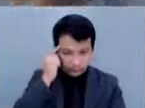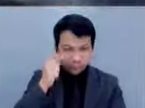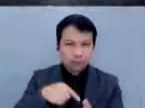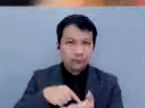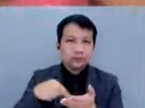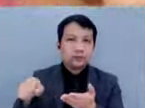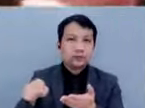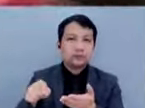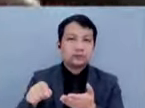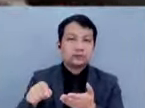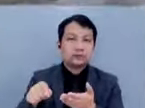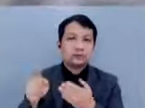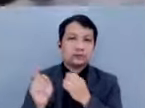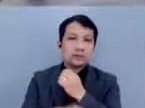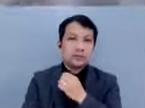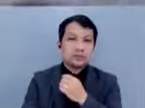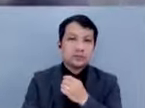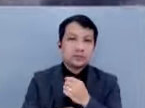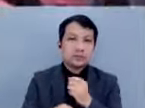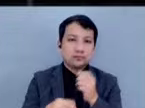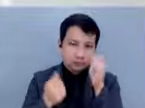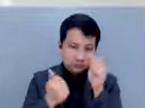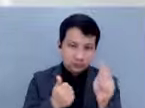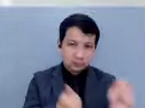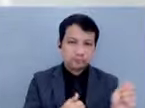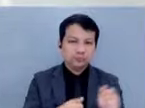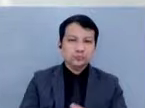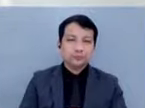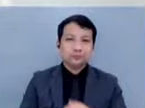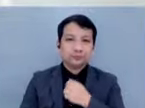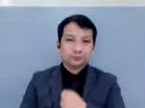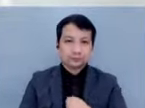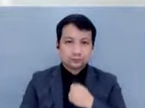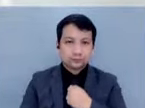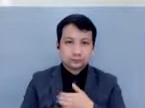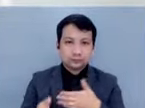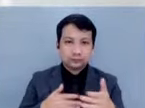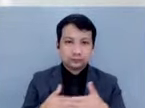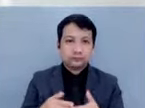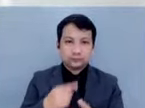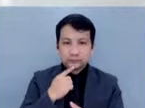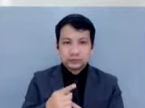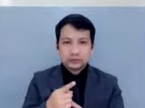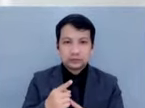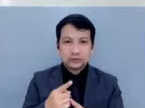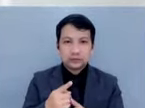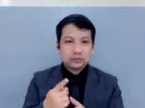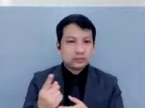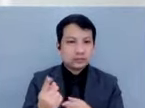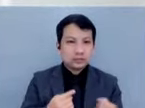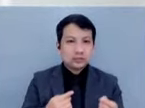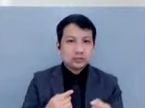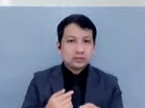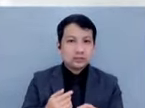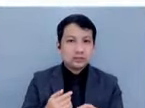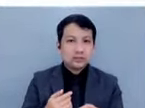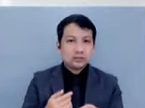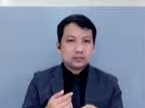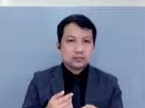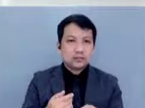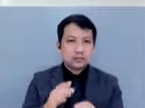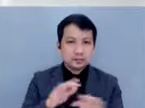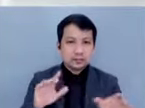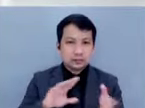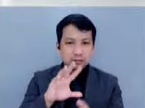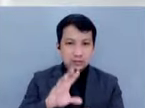multa alinsunod sa patakaran. I'm sorry what happened. Hindi dapat gayahin.